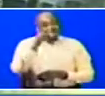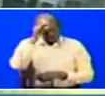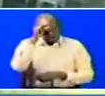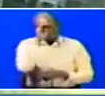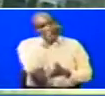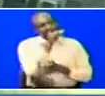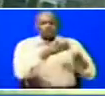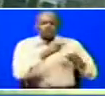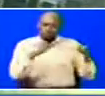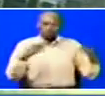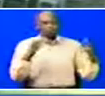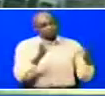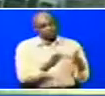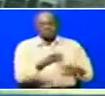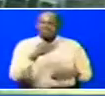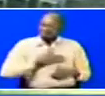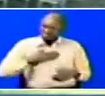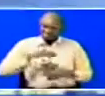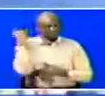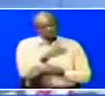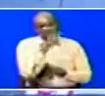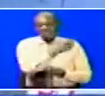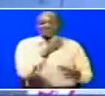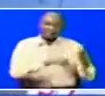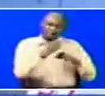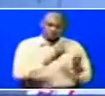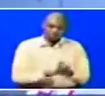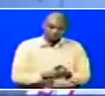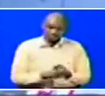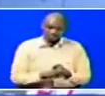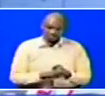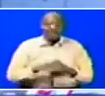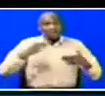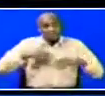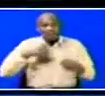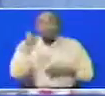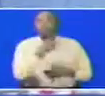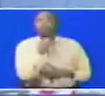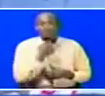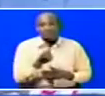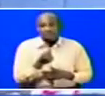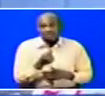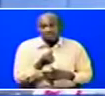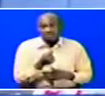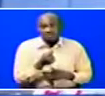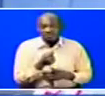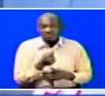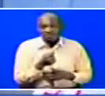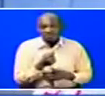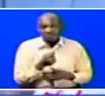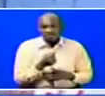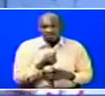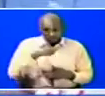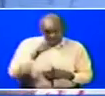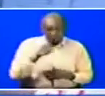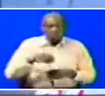wa upinzani kusitisha mpango huo. People who would want to be